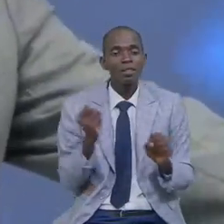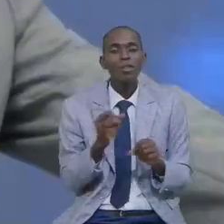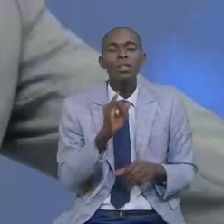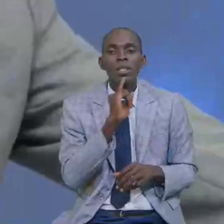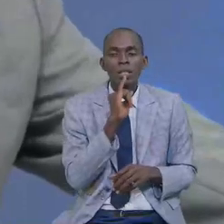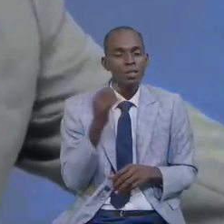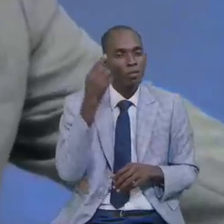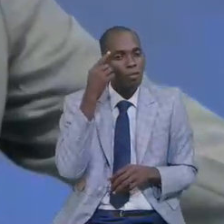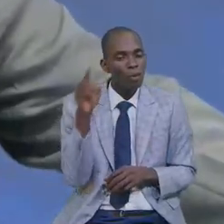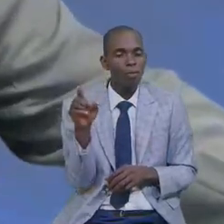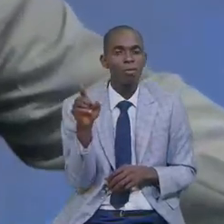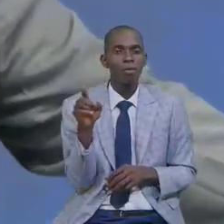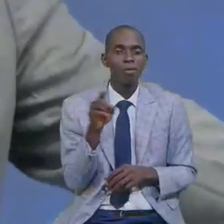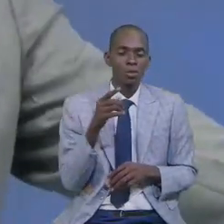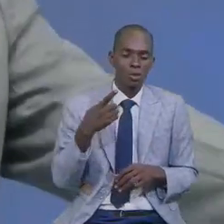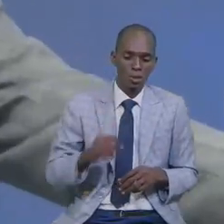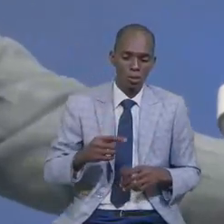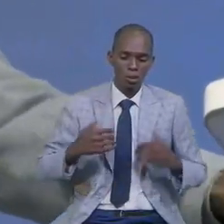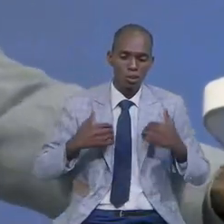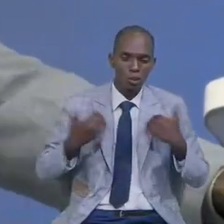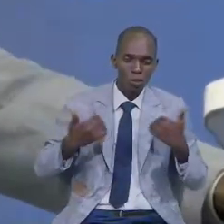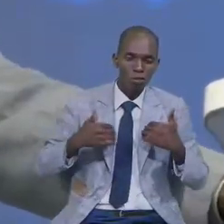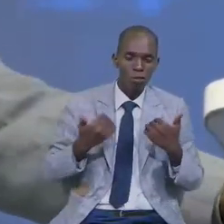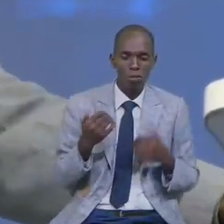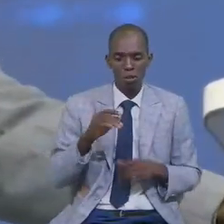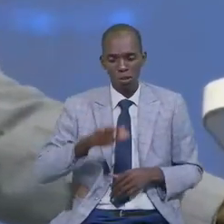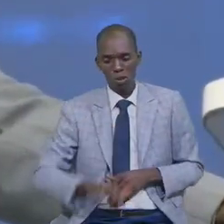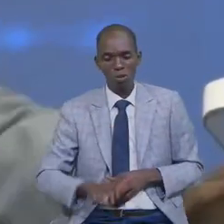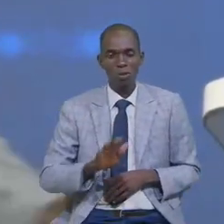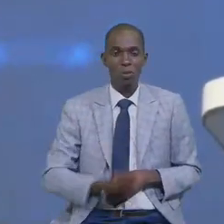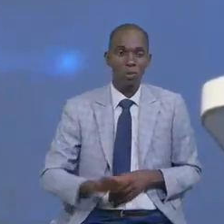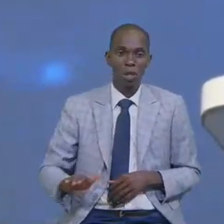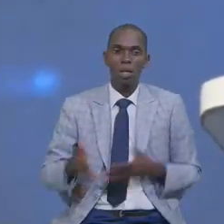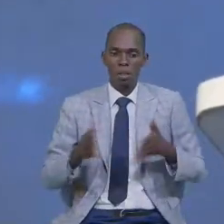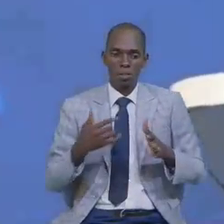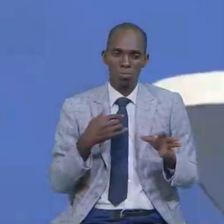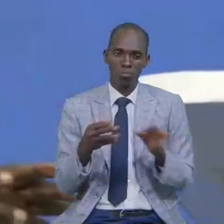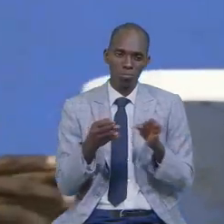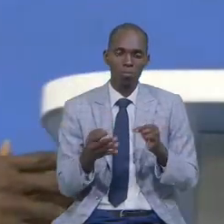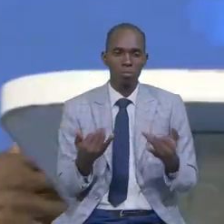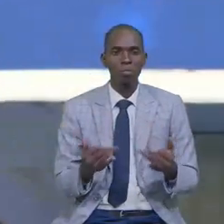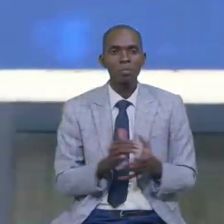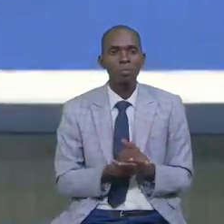appartient aux jeunes, aux petits-enfants. Laissez-moi vous expliquer.